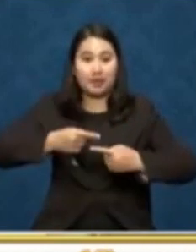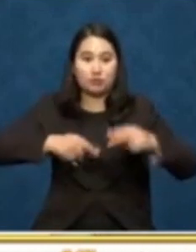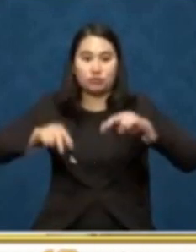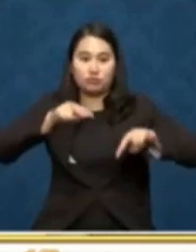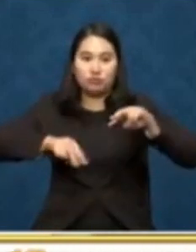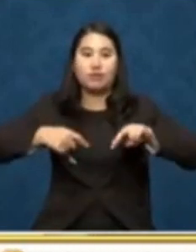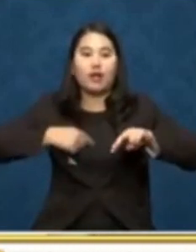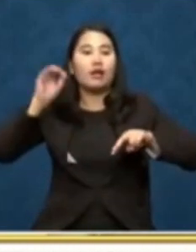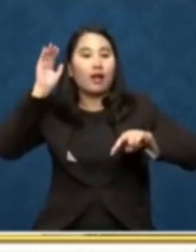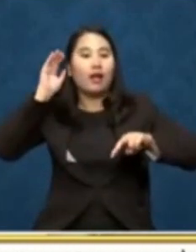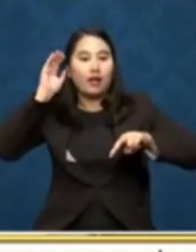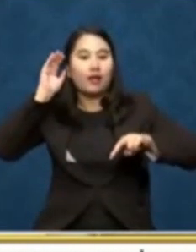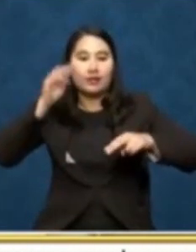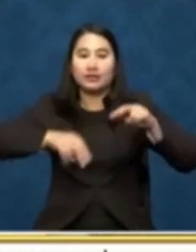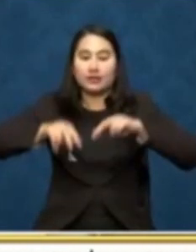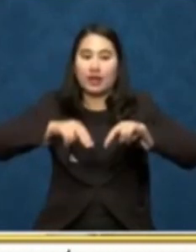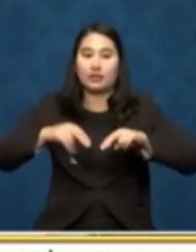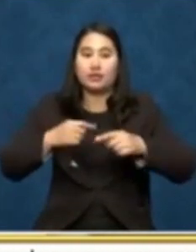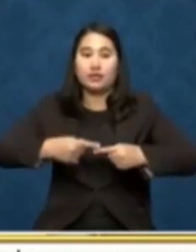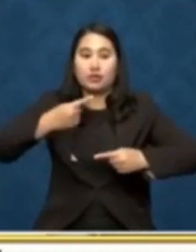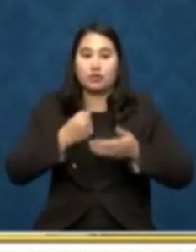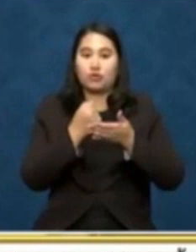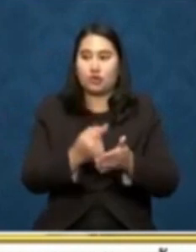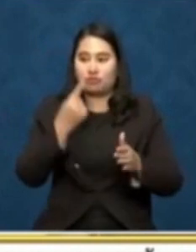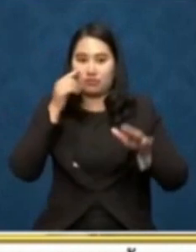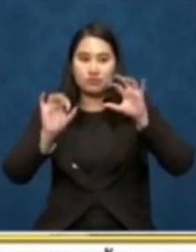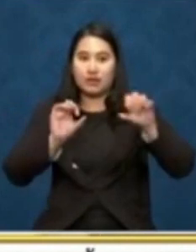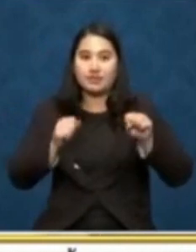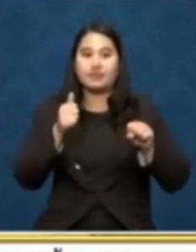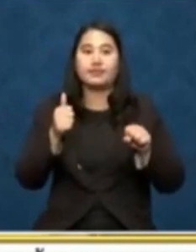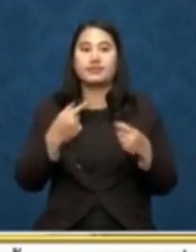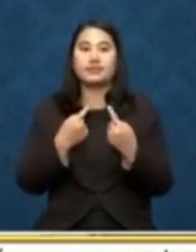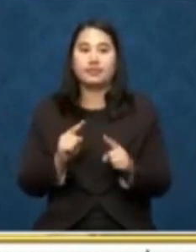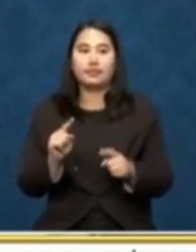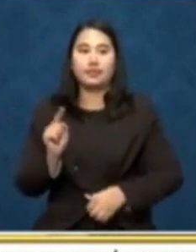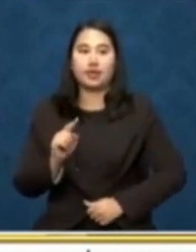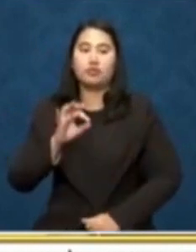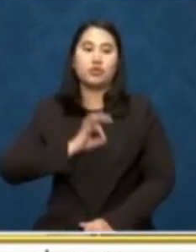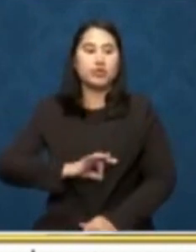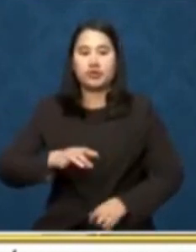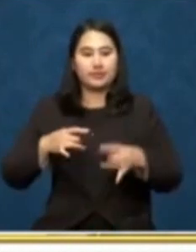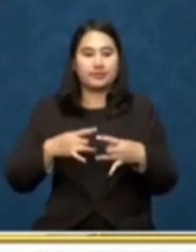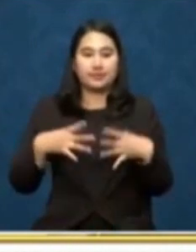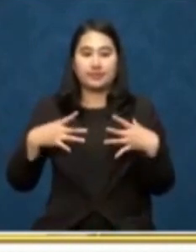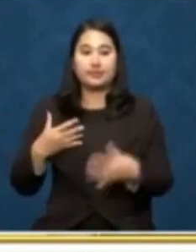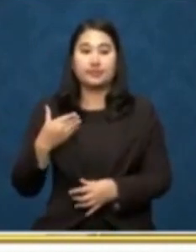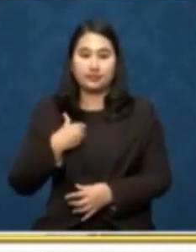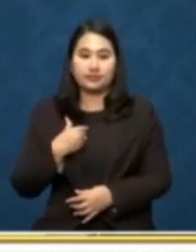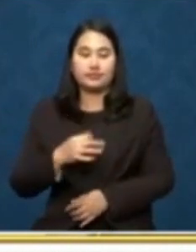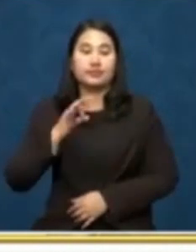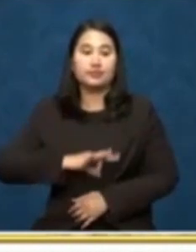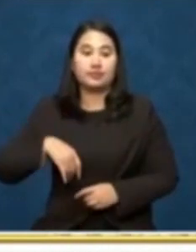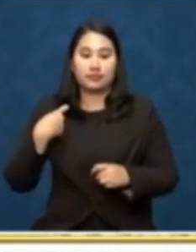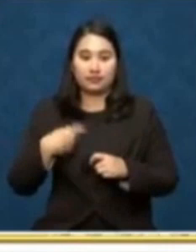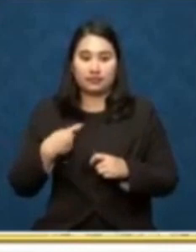มากขึ้นมากเท่าไหร่ที่เรามีความเชื่อมั่นว่าด่านเนี่ยจะช่วยสกัดกั้นอะไต่ออะไรแต่มันอยู่ตรงข้ามกับความรู้สึกของ